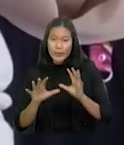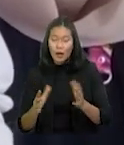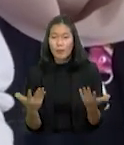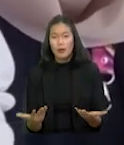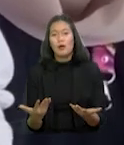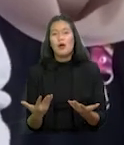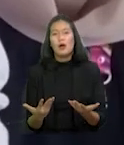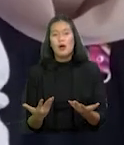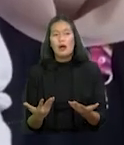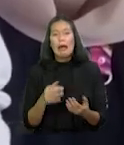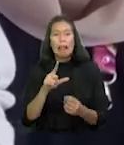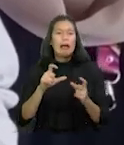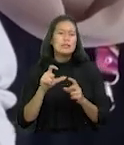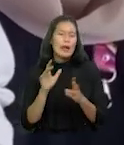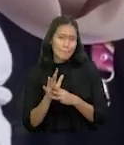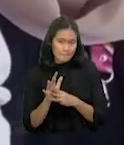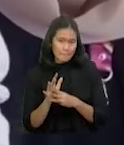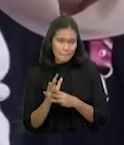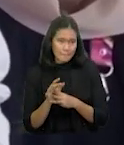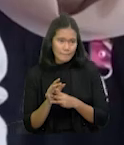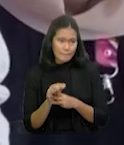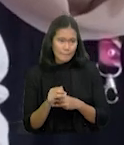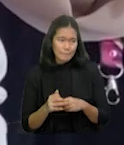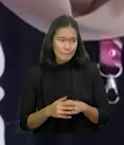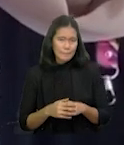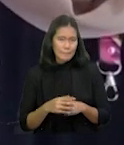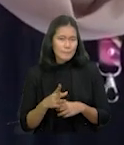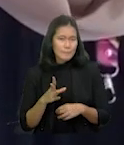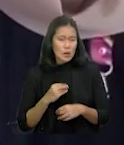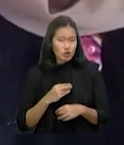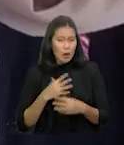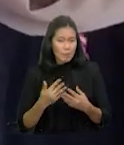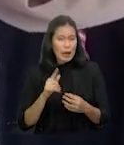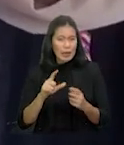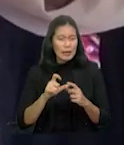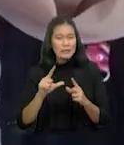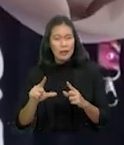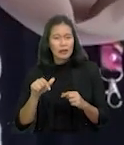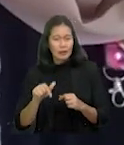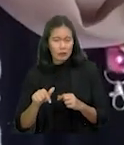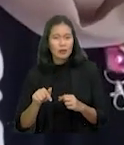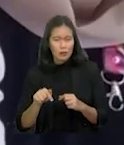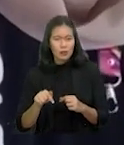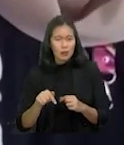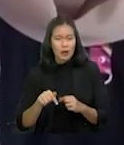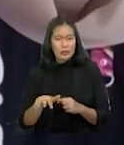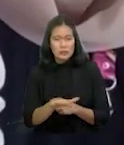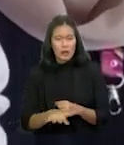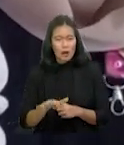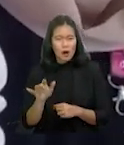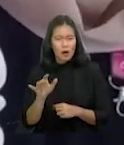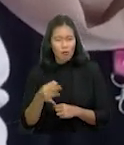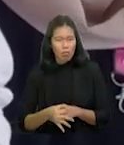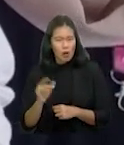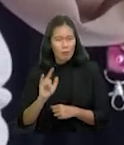adalah LSL, populasi kunci namanya LSL, lapis sek paki di Kota Bekasi itu yang